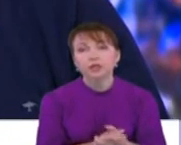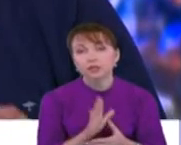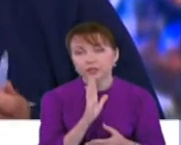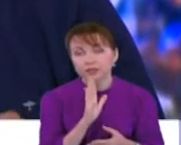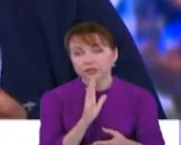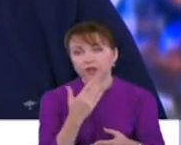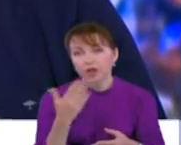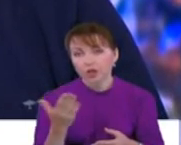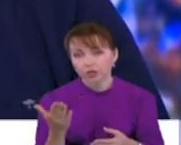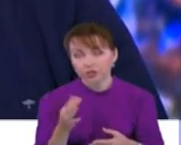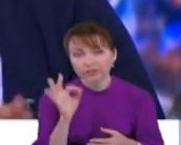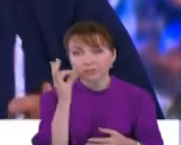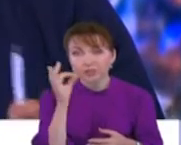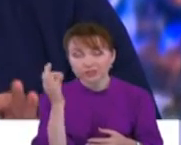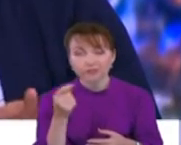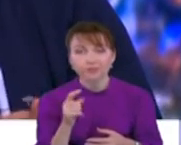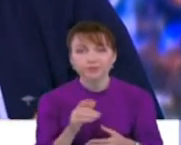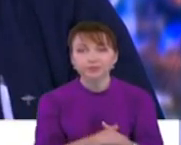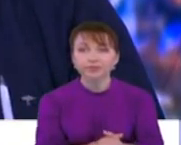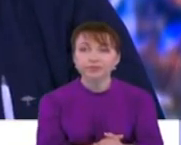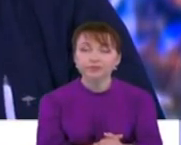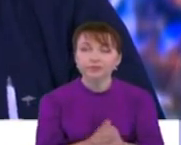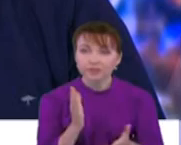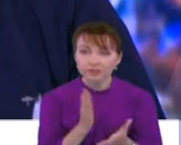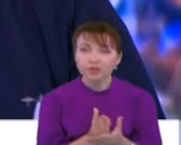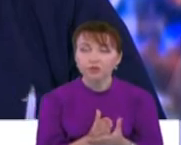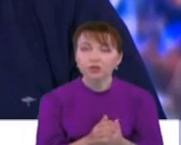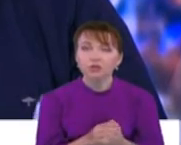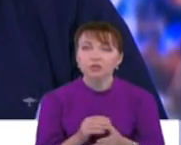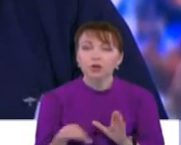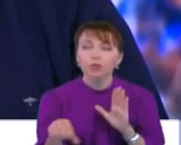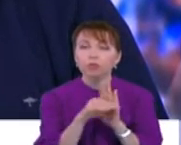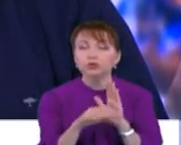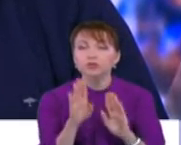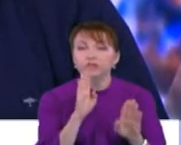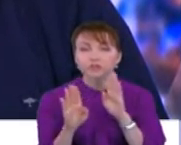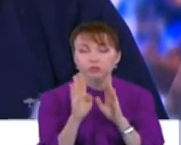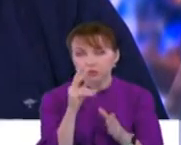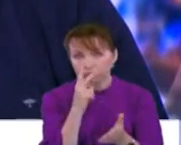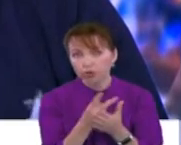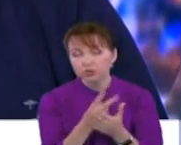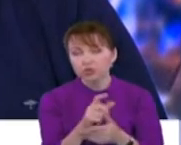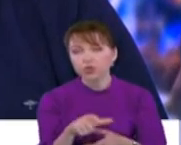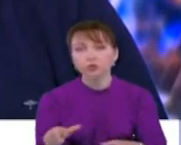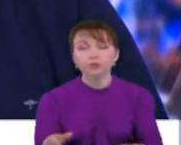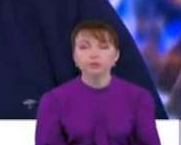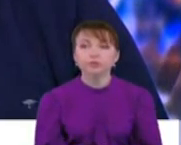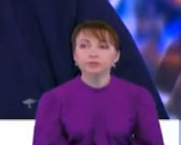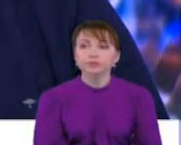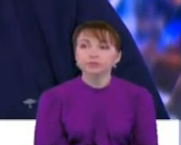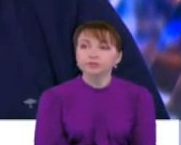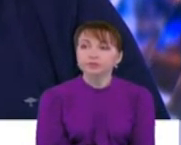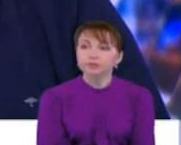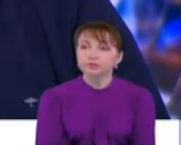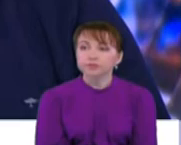контактній групі. Тобто, тристороння вона. Є в нас пост на Фейсбуці, можливість показати людям, просто щоб ми не виглядали